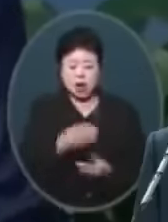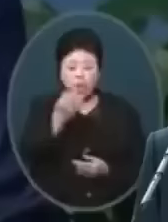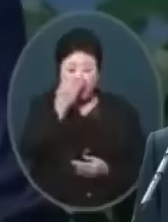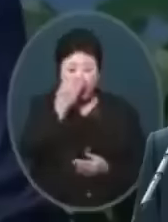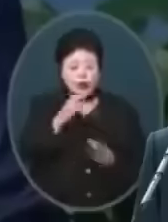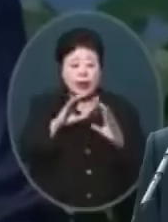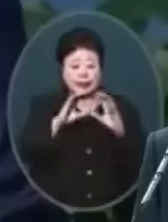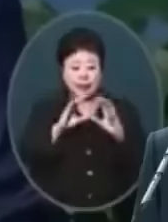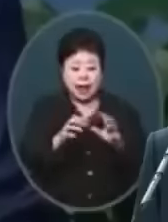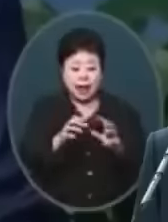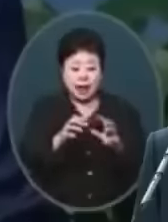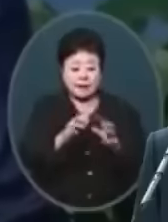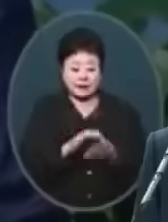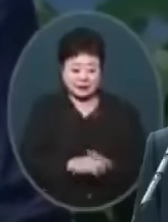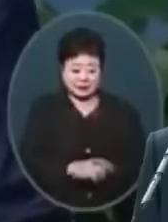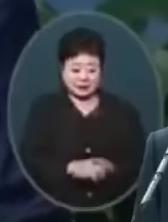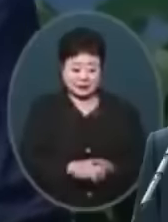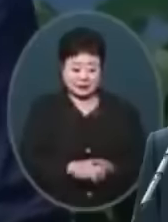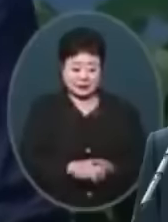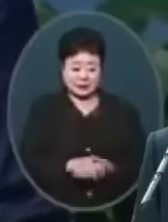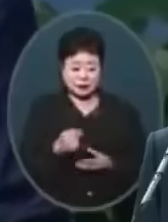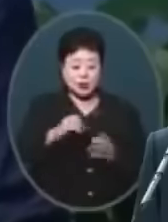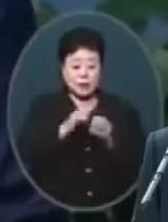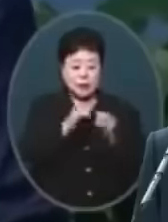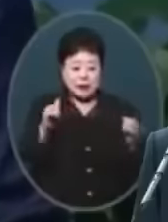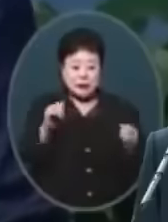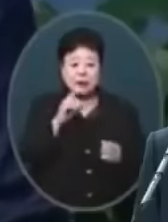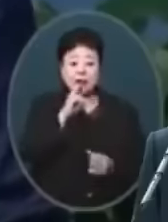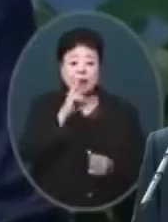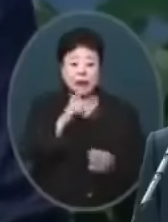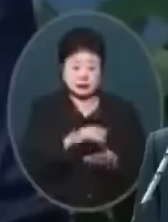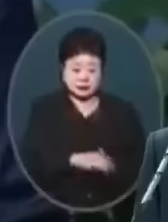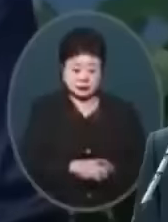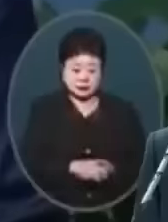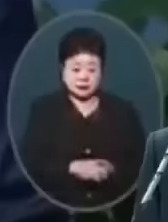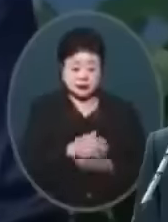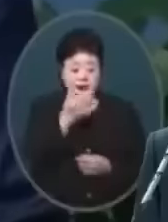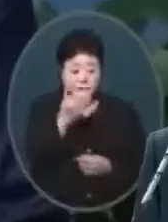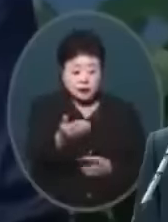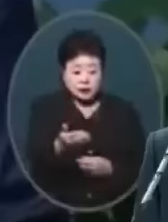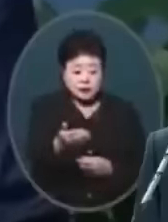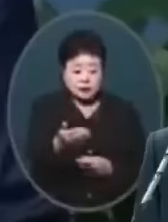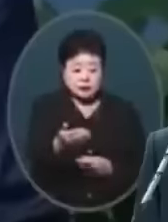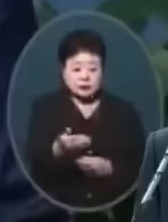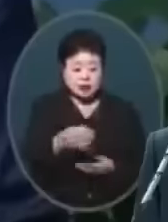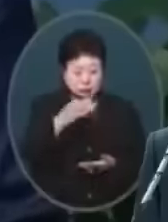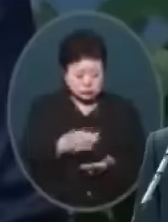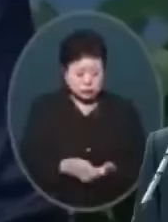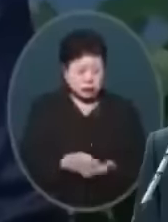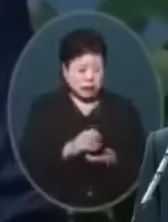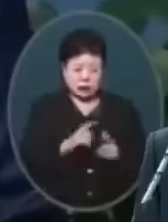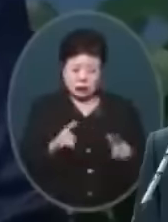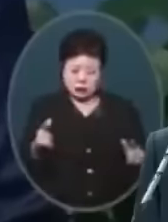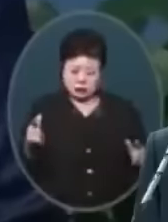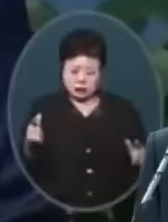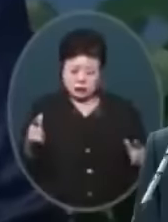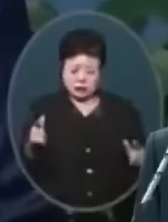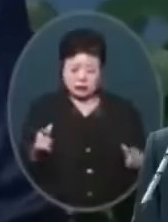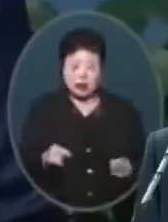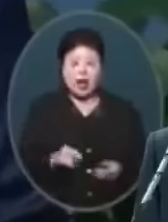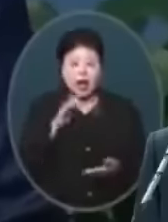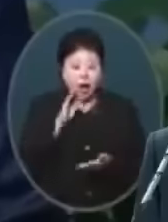거룩한 나라요 그의 소유된 백성이다. 여러분을 낮추어 볼 수가 없습니다.